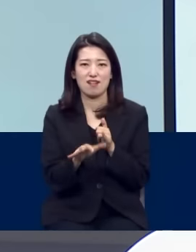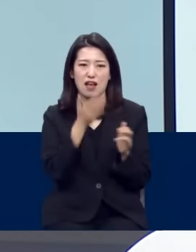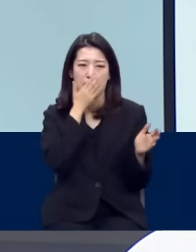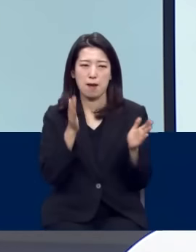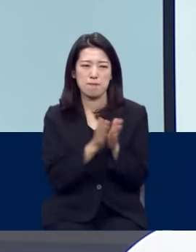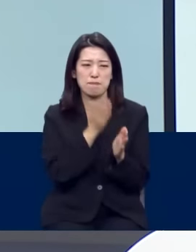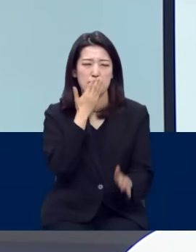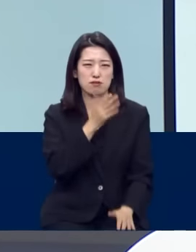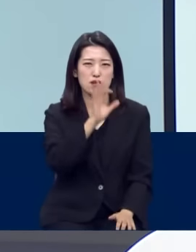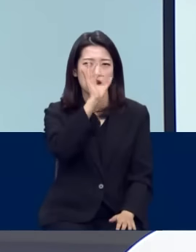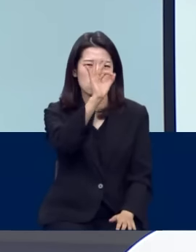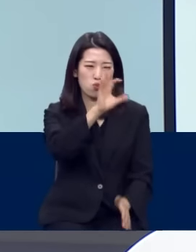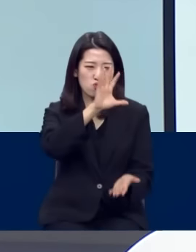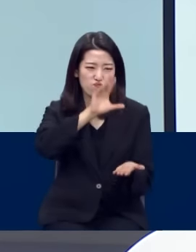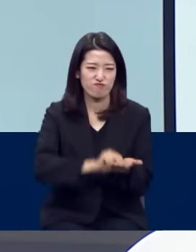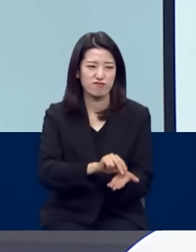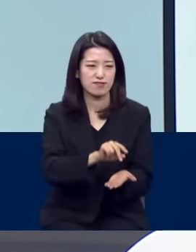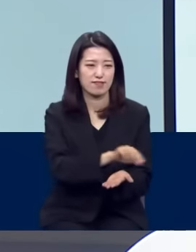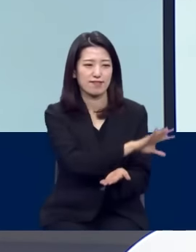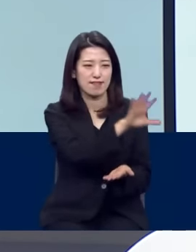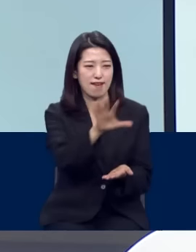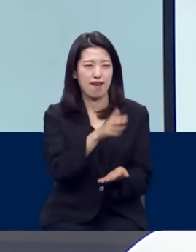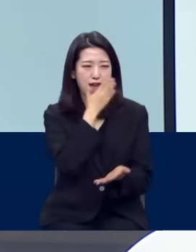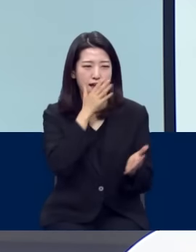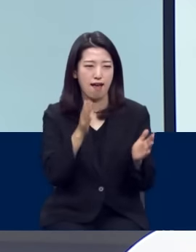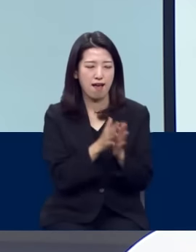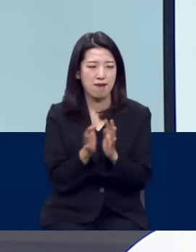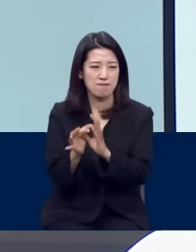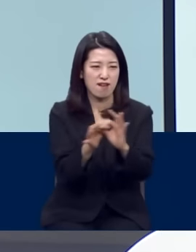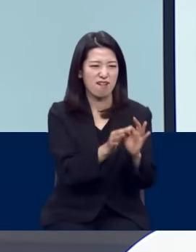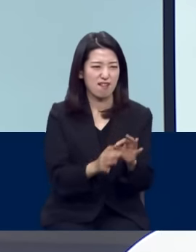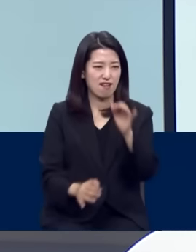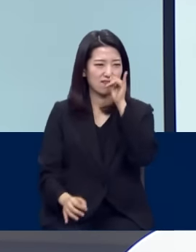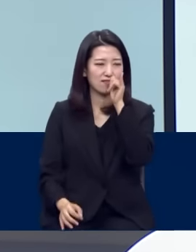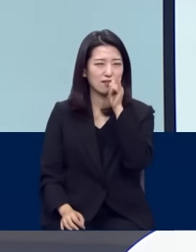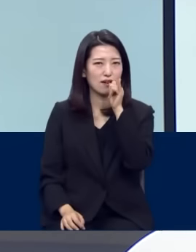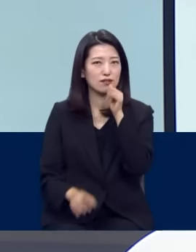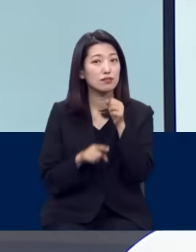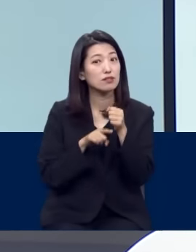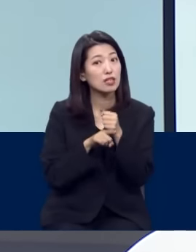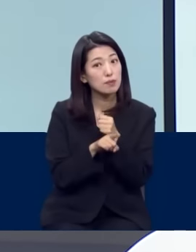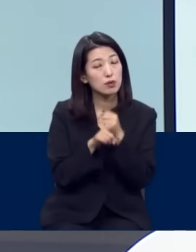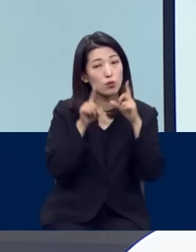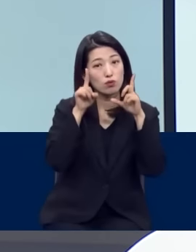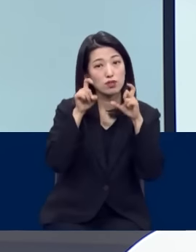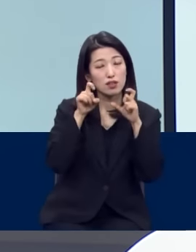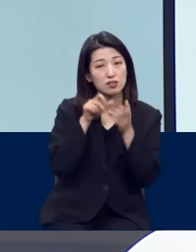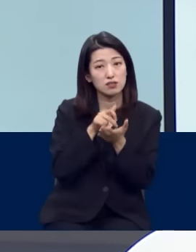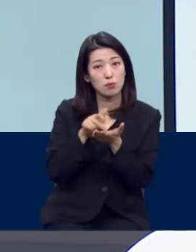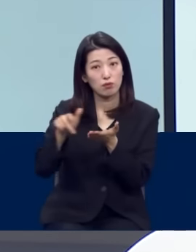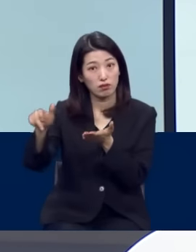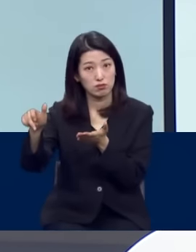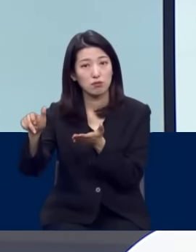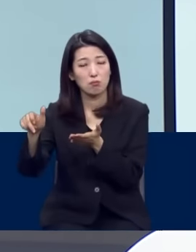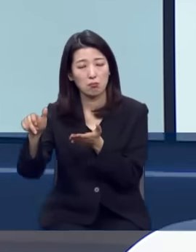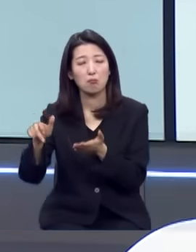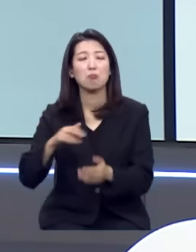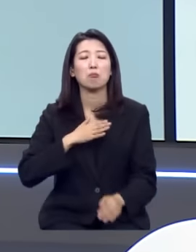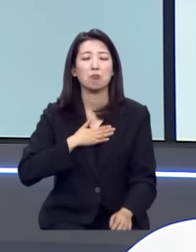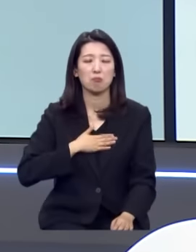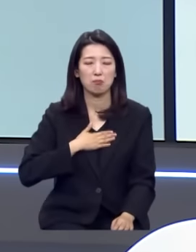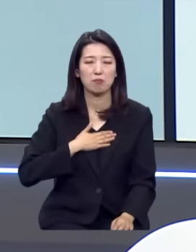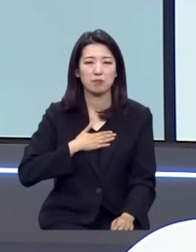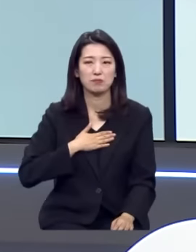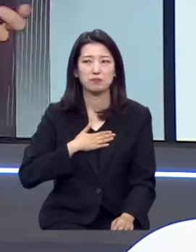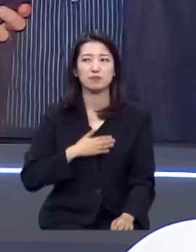하려고 지금 돈으로 만든이 시안 폭탄을 지금이 올린 거 아니겠느냐는 거예요 근데이 사진과 함께 이런 이런 대화를